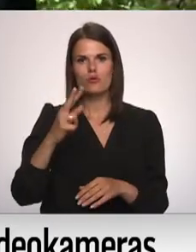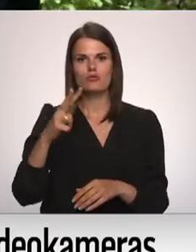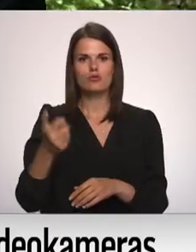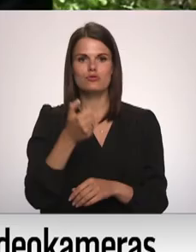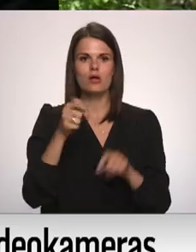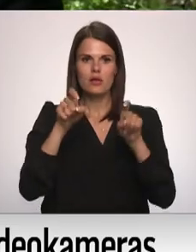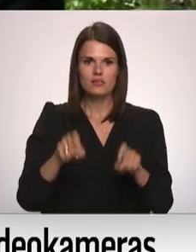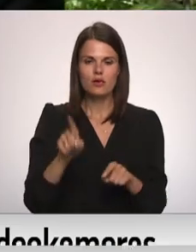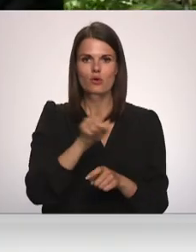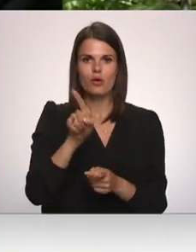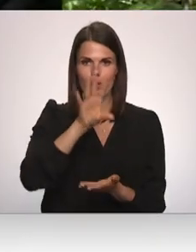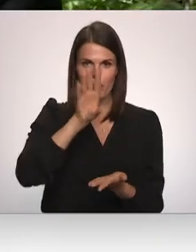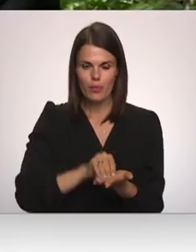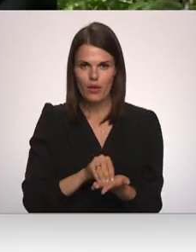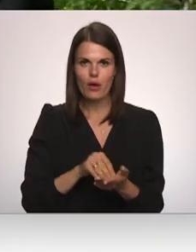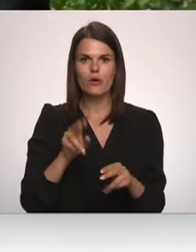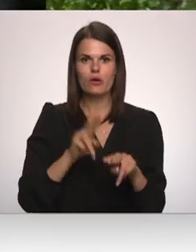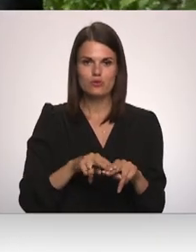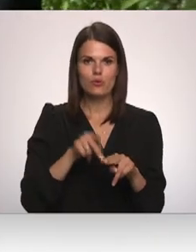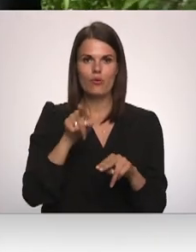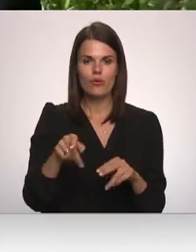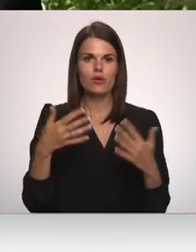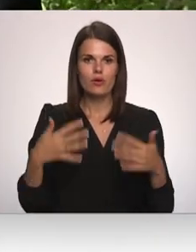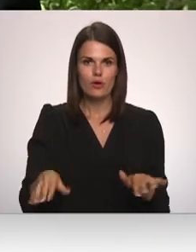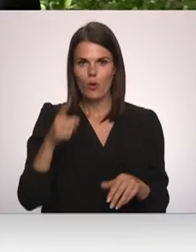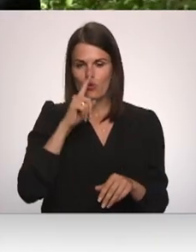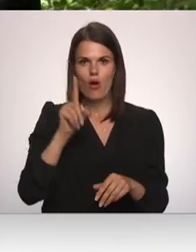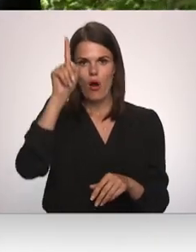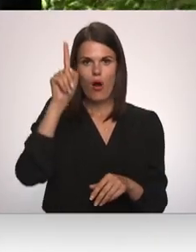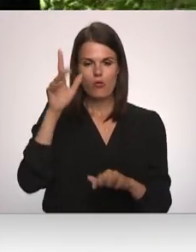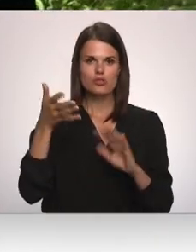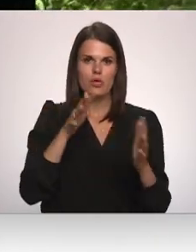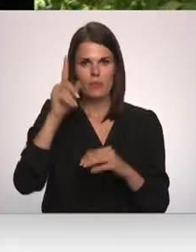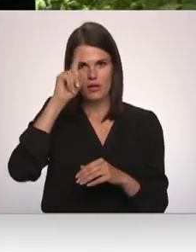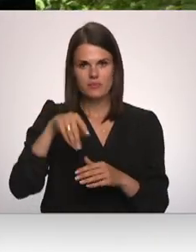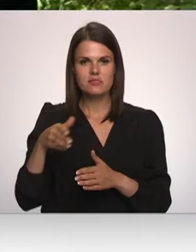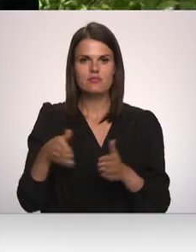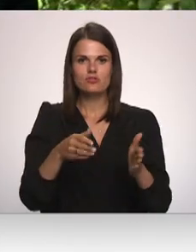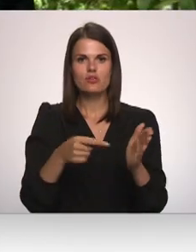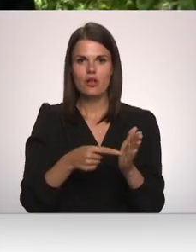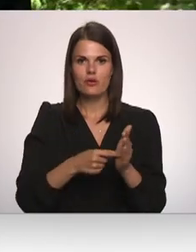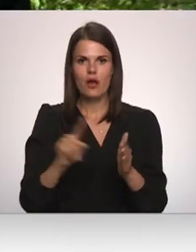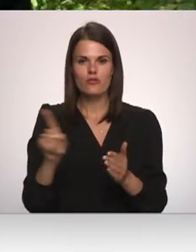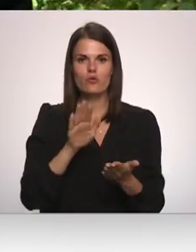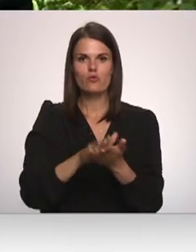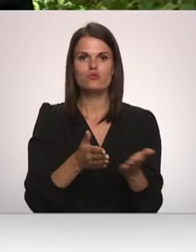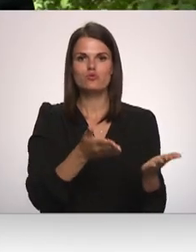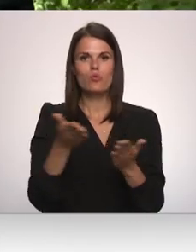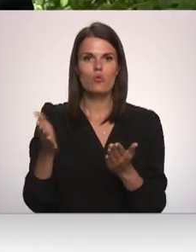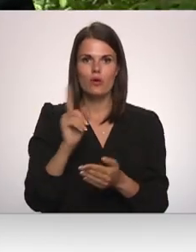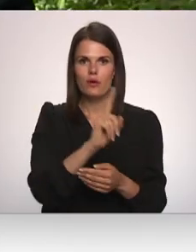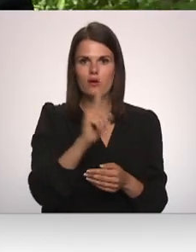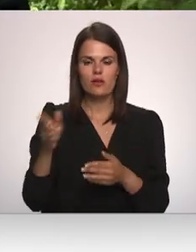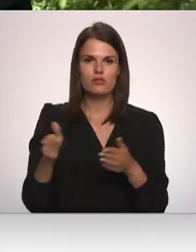pieredze. Un viņi jau gandrīz ir tā, kad viņi jau no augšu jau apmēram zina ceļus, uz kuriem katrs ceļš